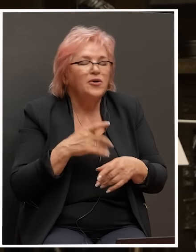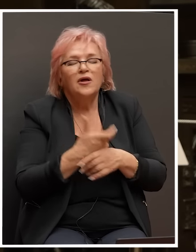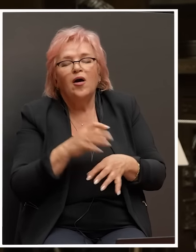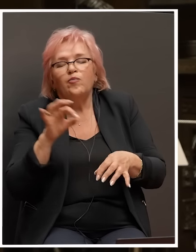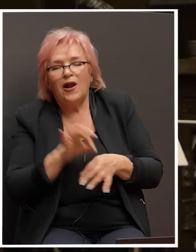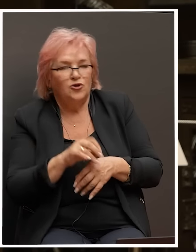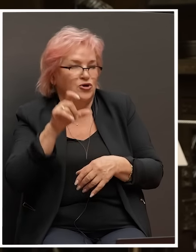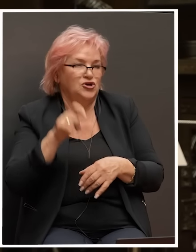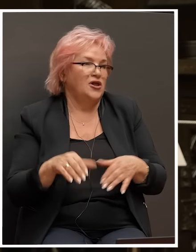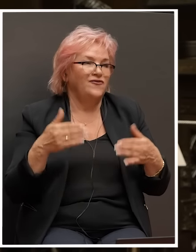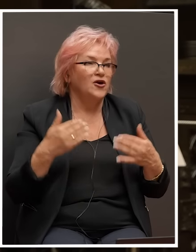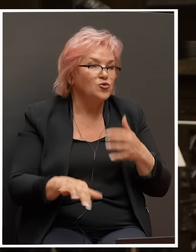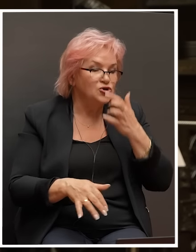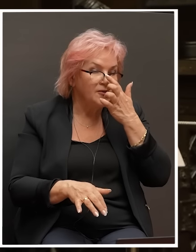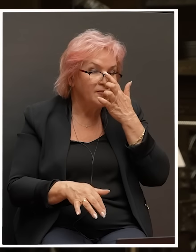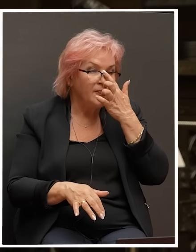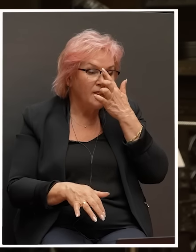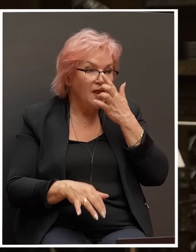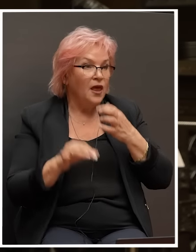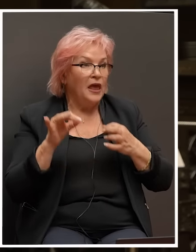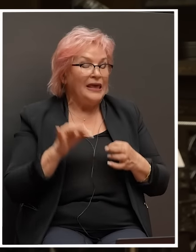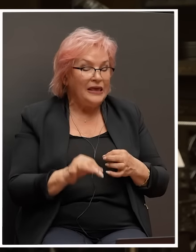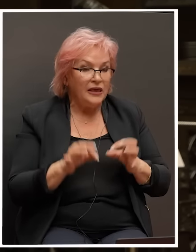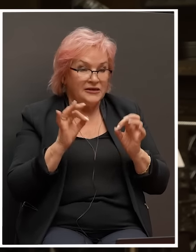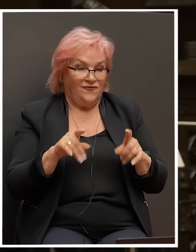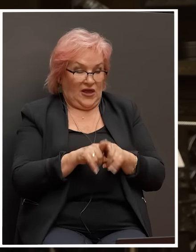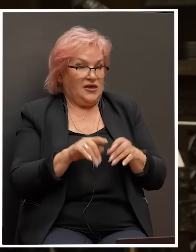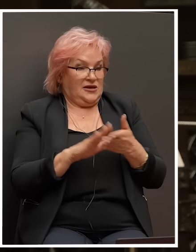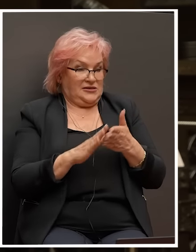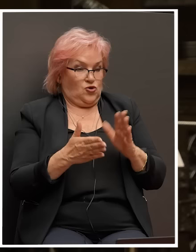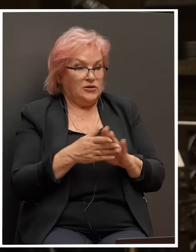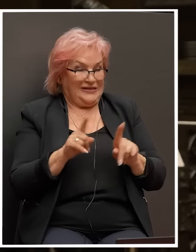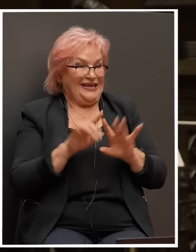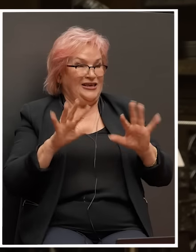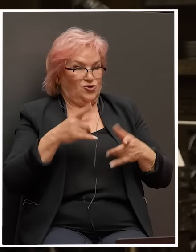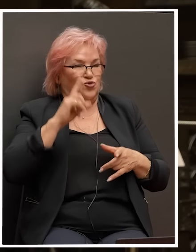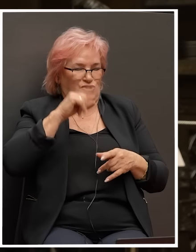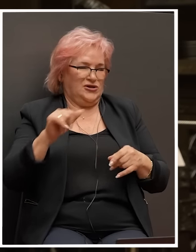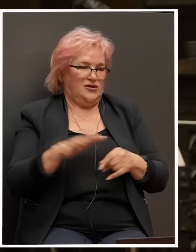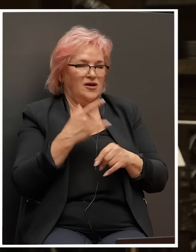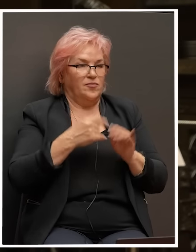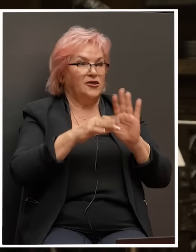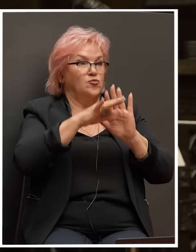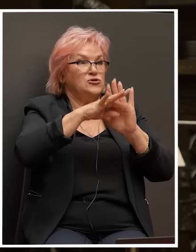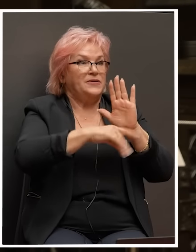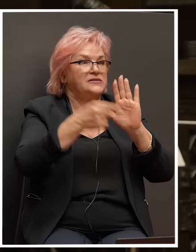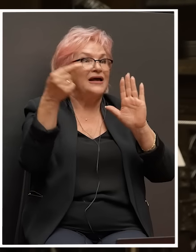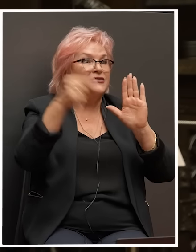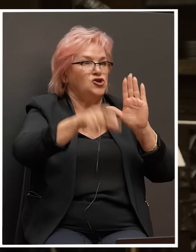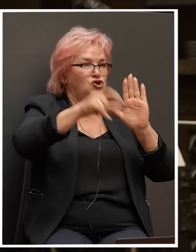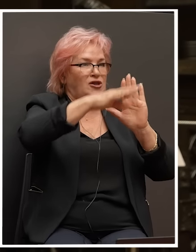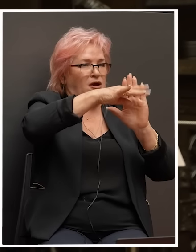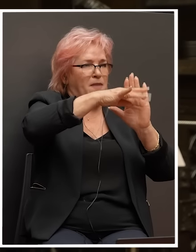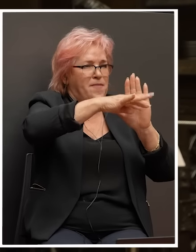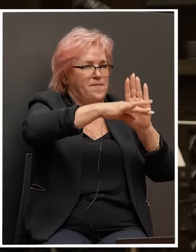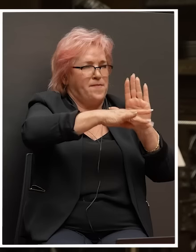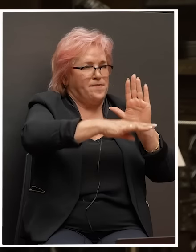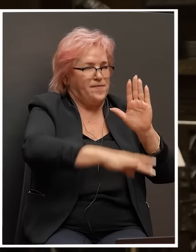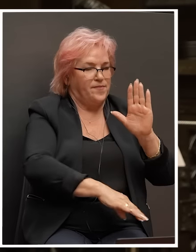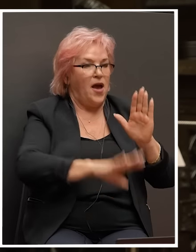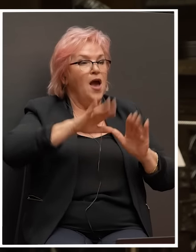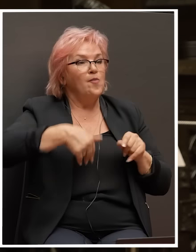больной человек. И, естественно, такие случаи известны, поэтому список пап тысячи человек, когда иногда выбирали.